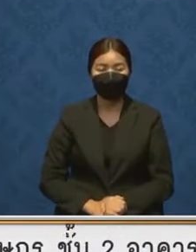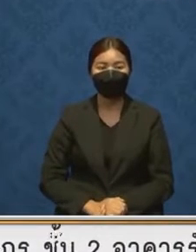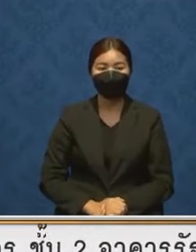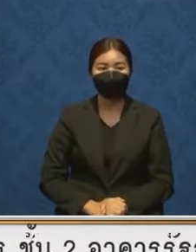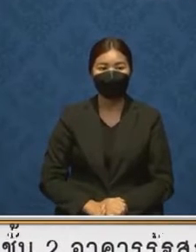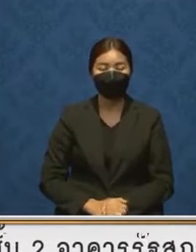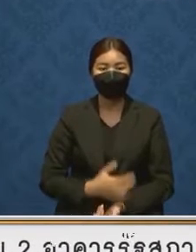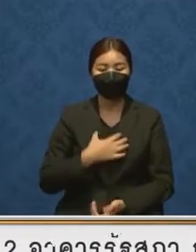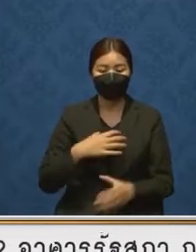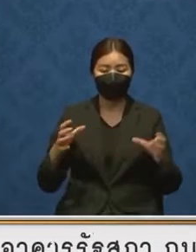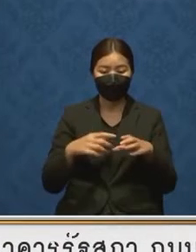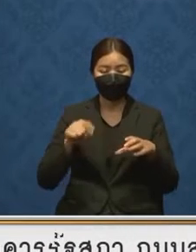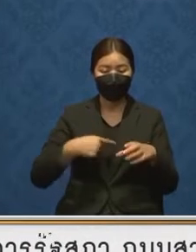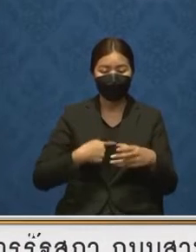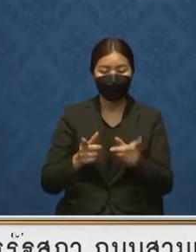งบประมาณครับ